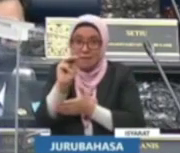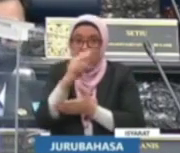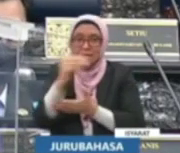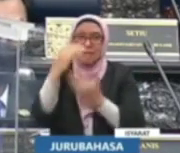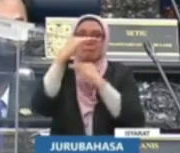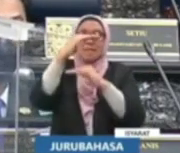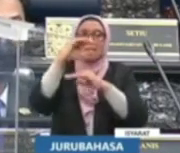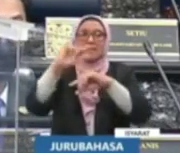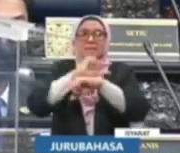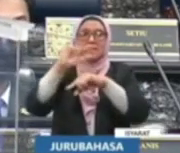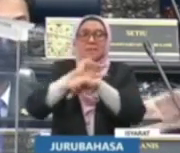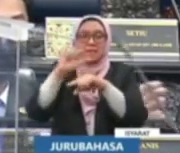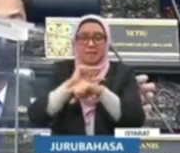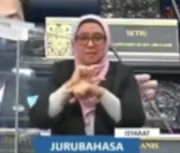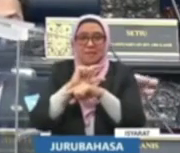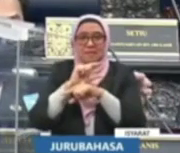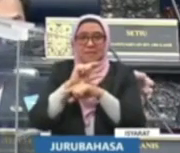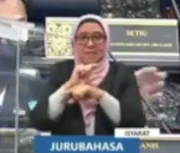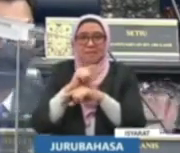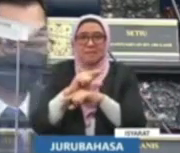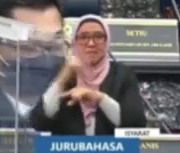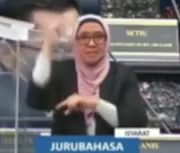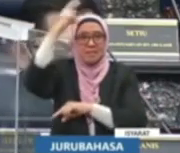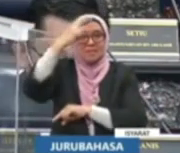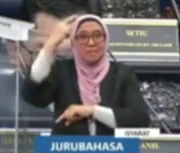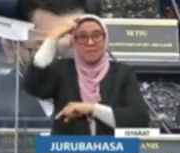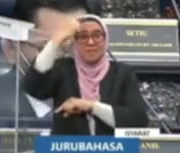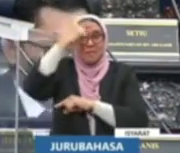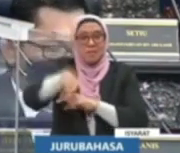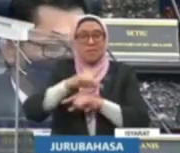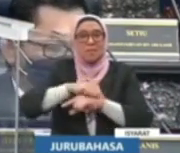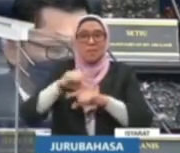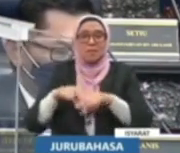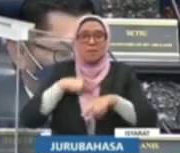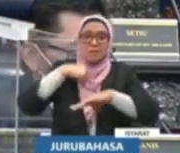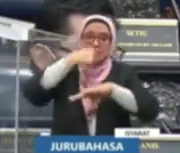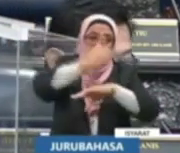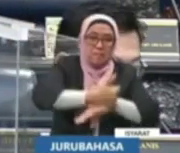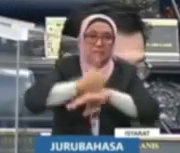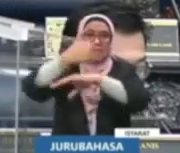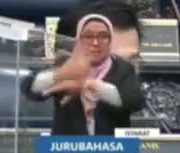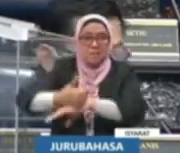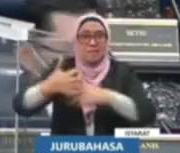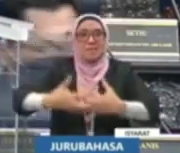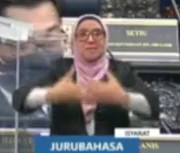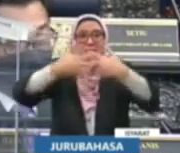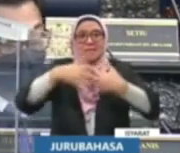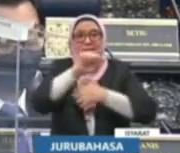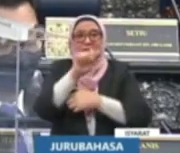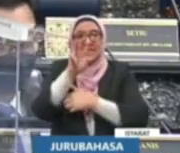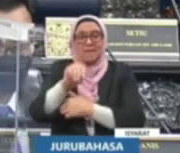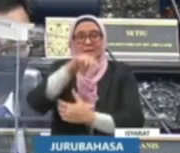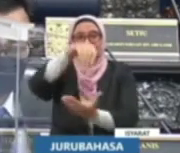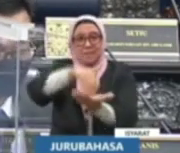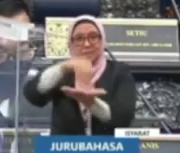penggunaan sebagai justifikasi bagi pemasangan EDM di sesebuah kawasan sejak